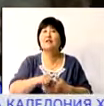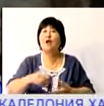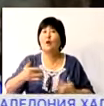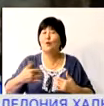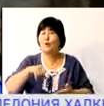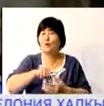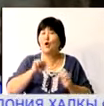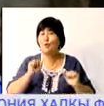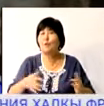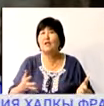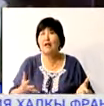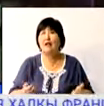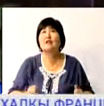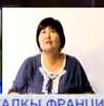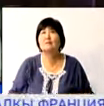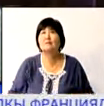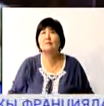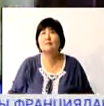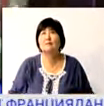көрсетуге мүмкіндік алды.